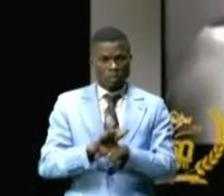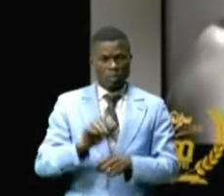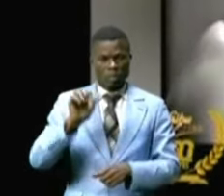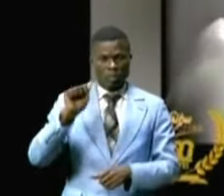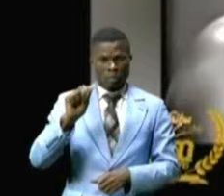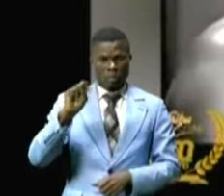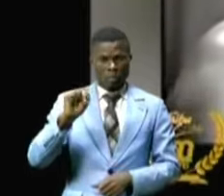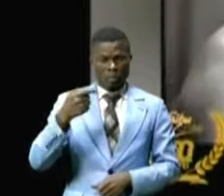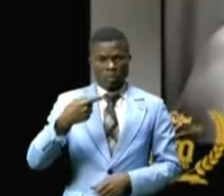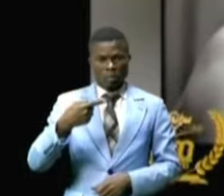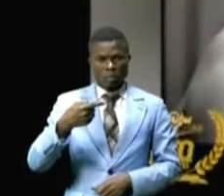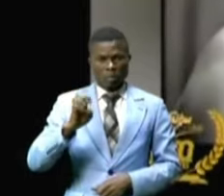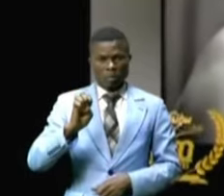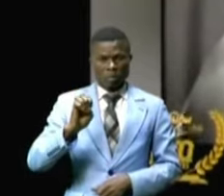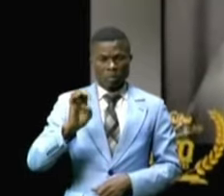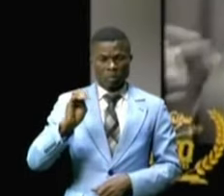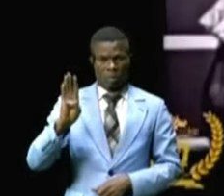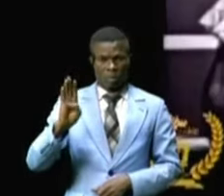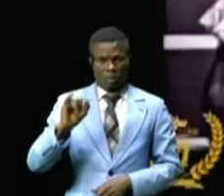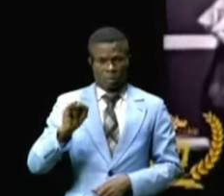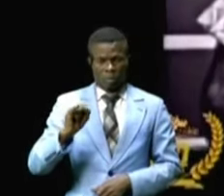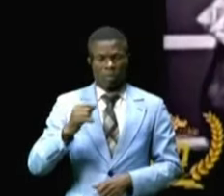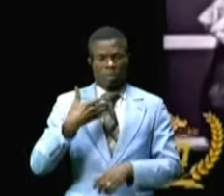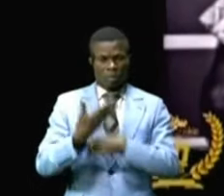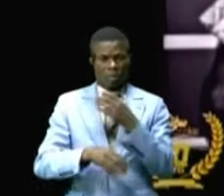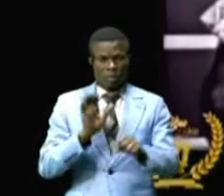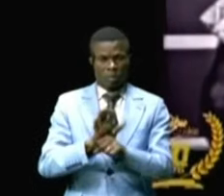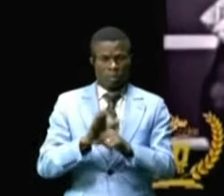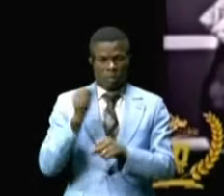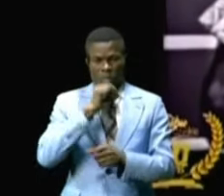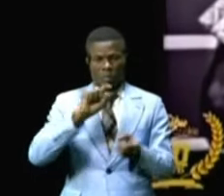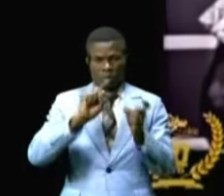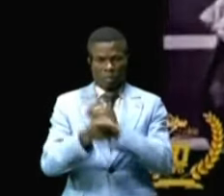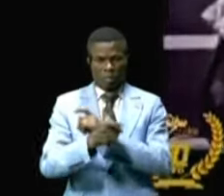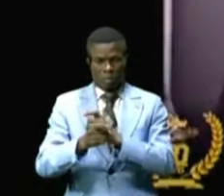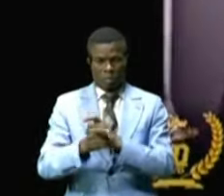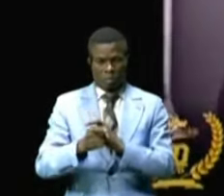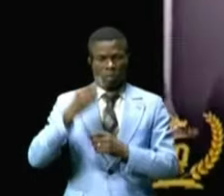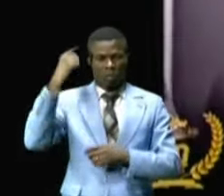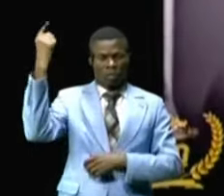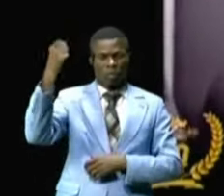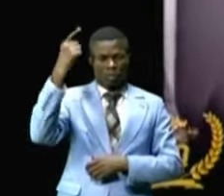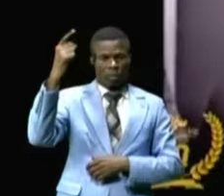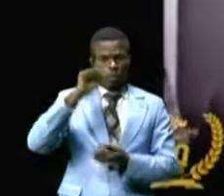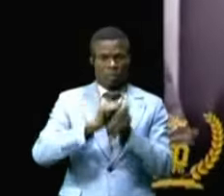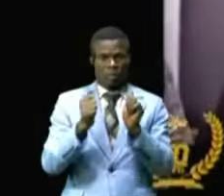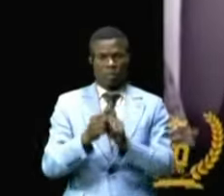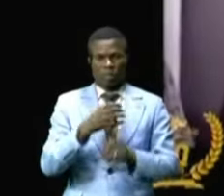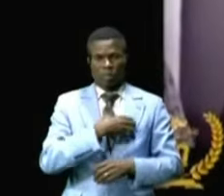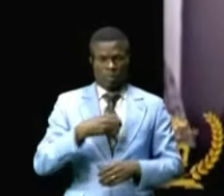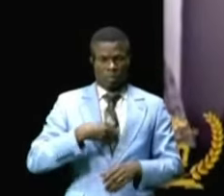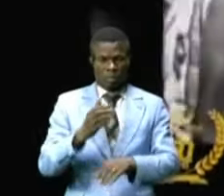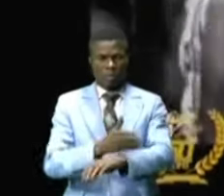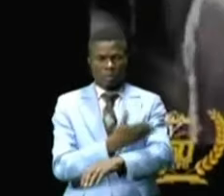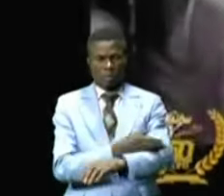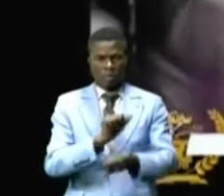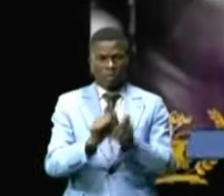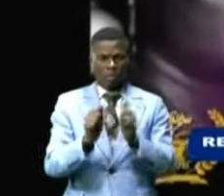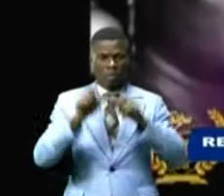Kantaku, pionnières dans le monde de la chronique musicale, qui ont changé le regard du monde sur les femmes qui évoluent dans